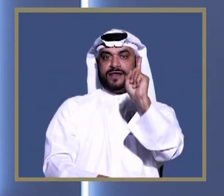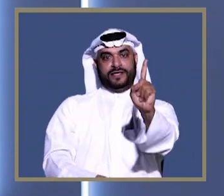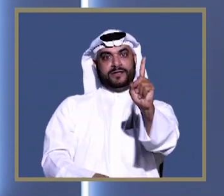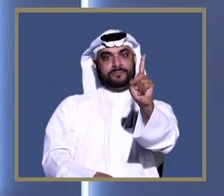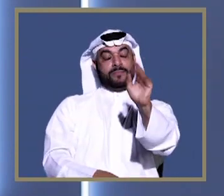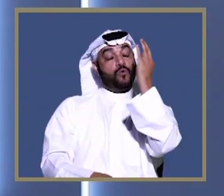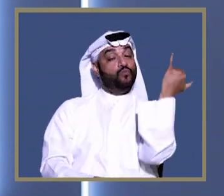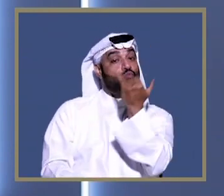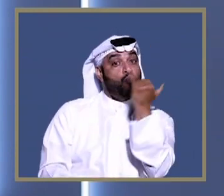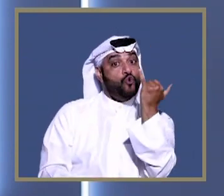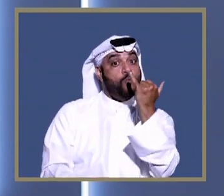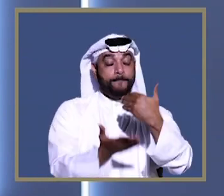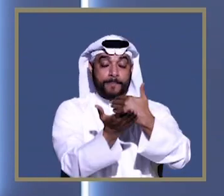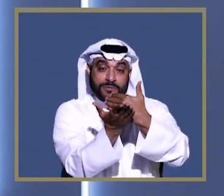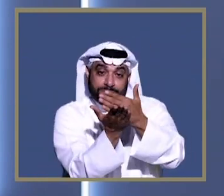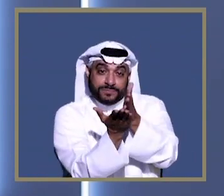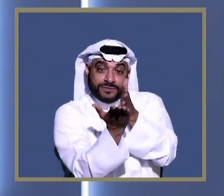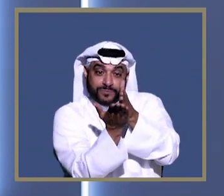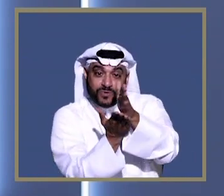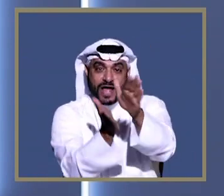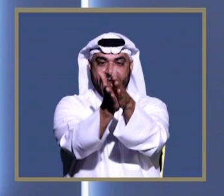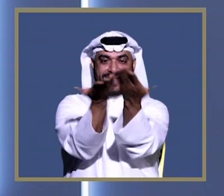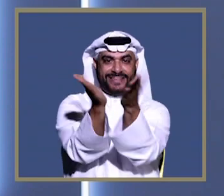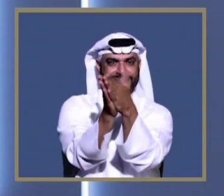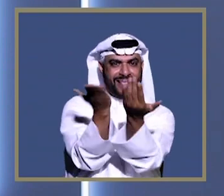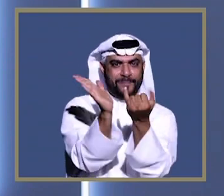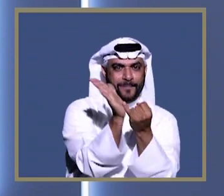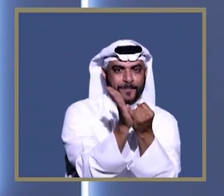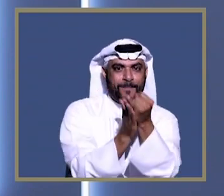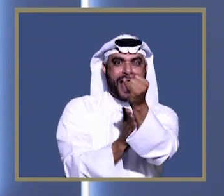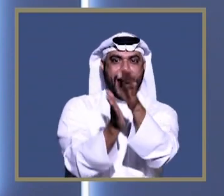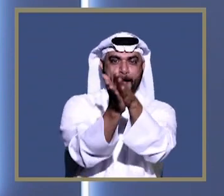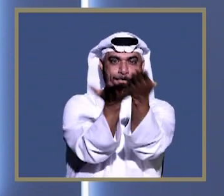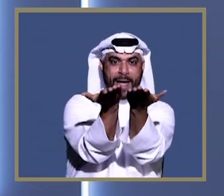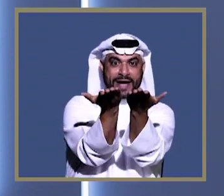التعليمي من تغيير أو من تعديل المناهج